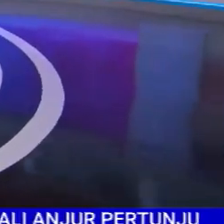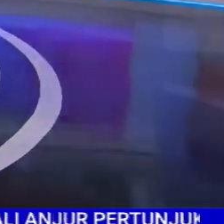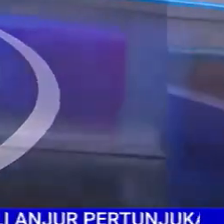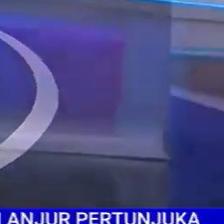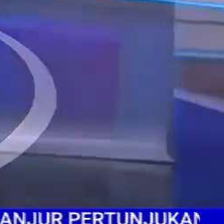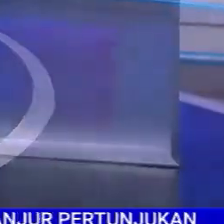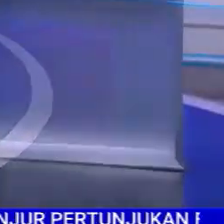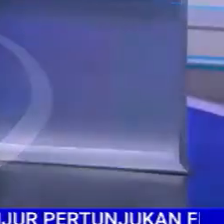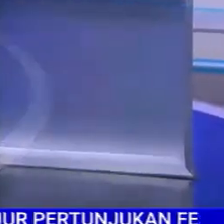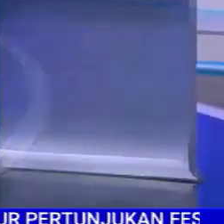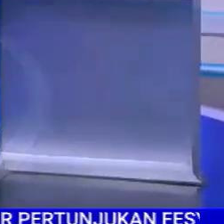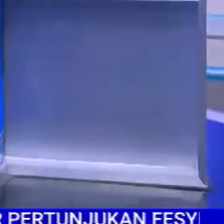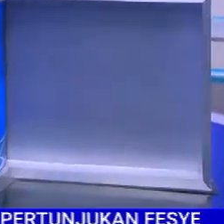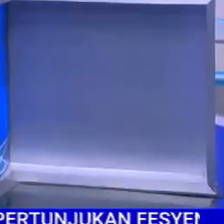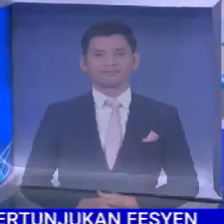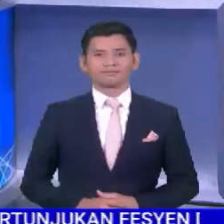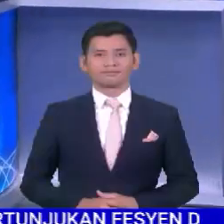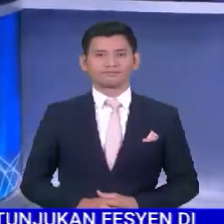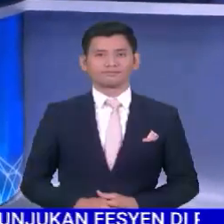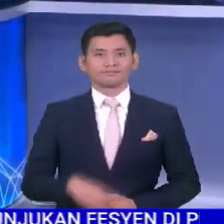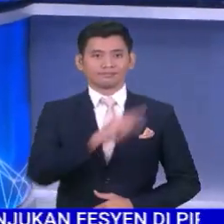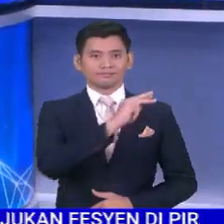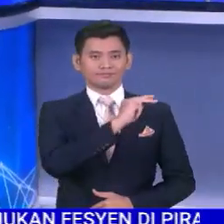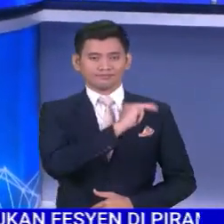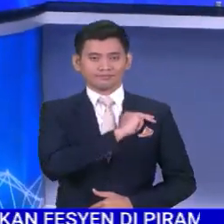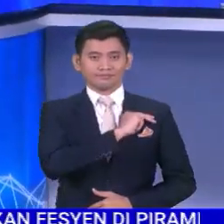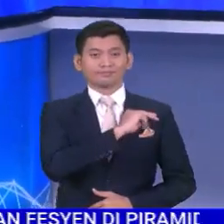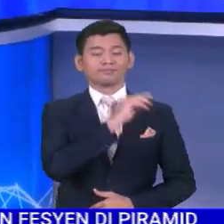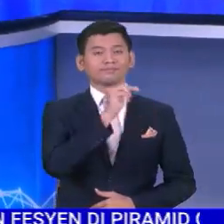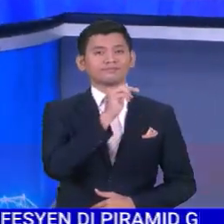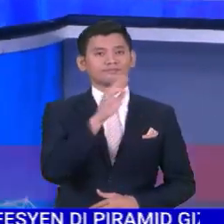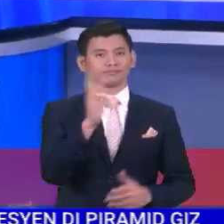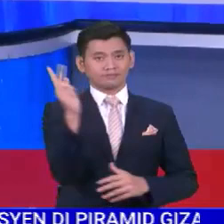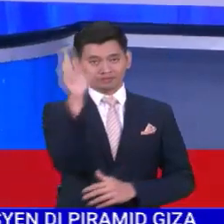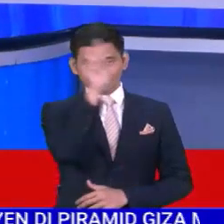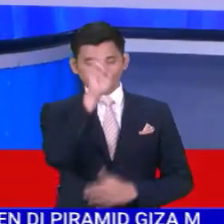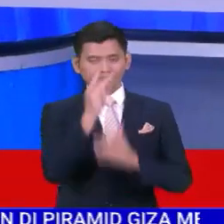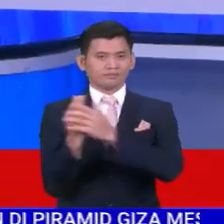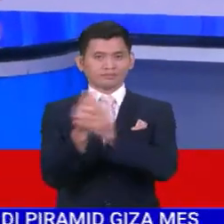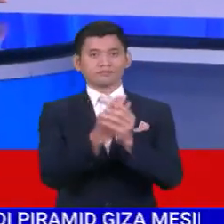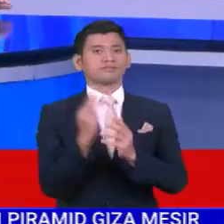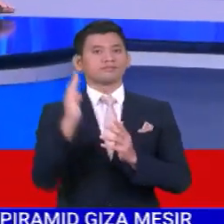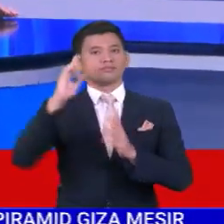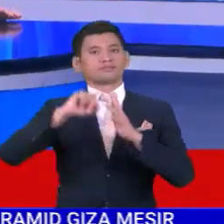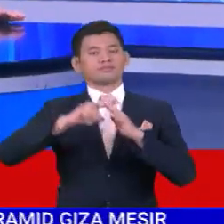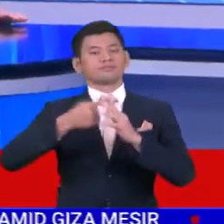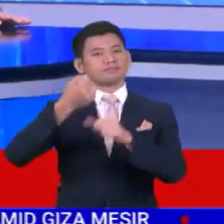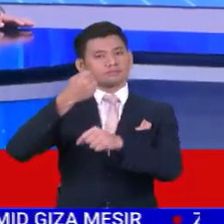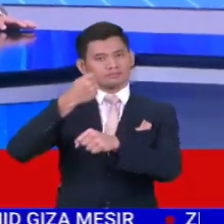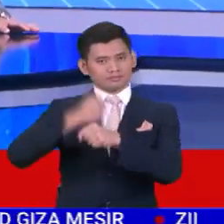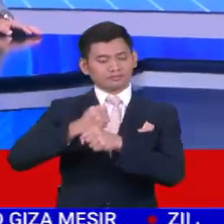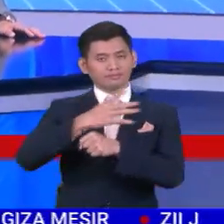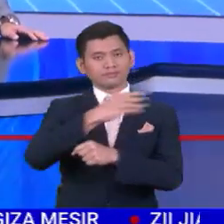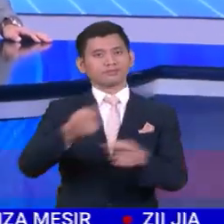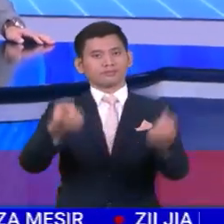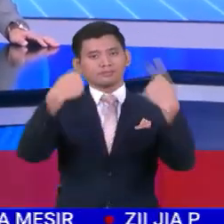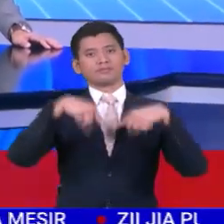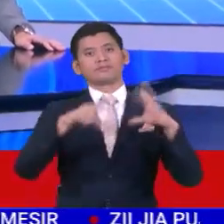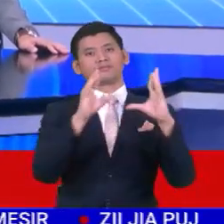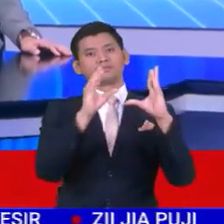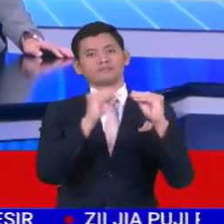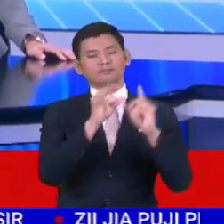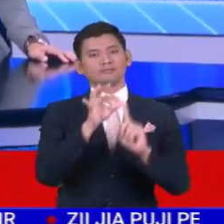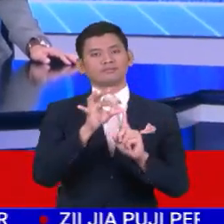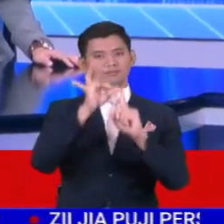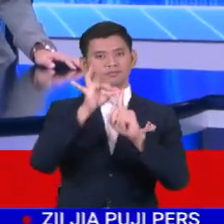kerajaan perpaduan akan memuliakan tugas secara resmi dengan menghadiri mensyarat khas jamaah Menteri yang pertama di pengurusikan